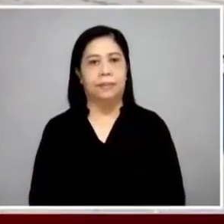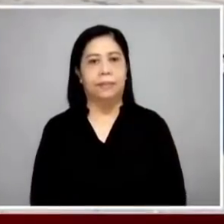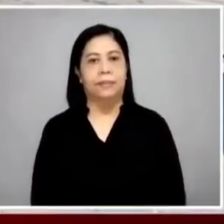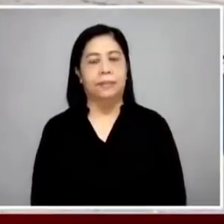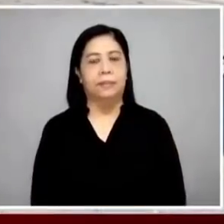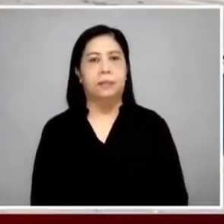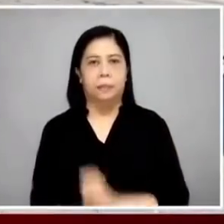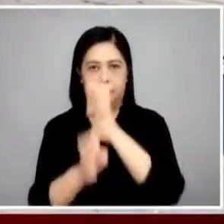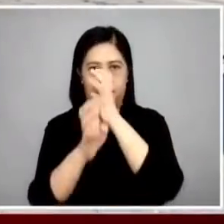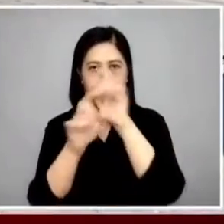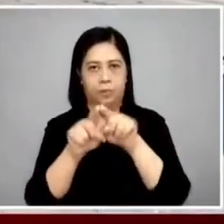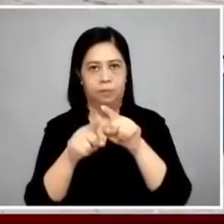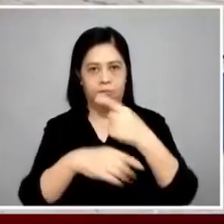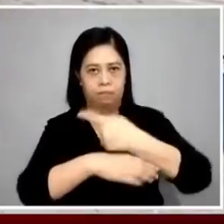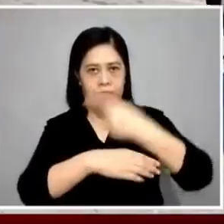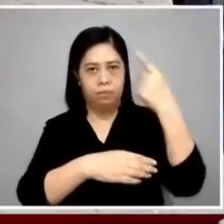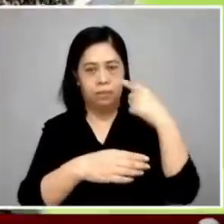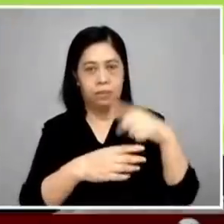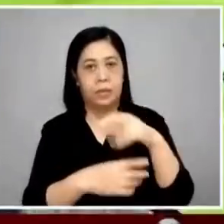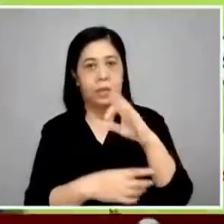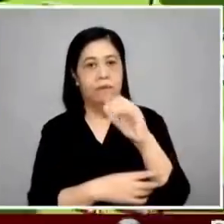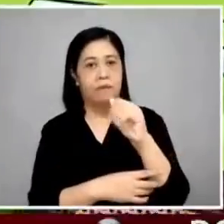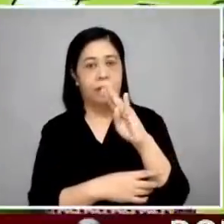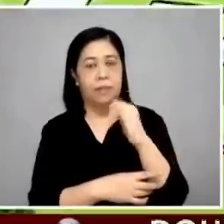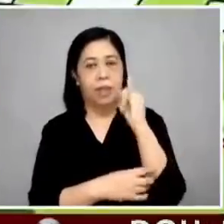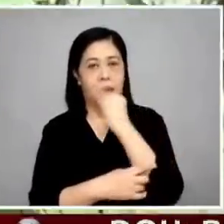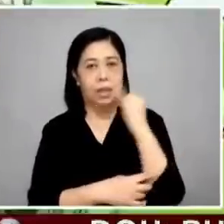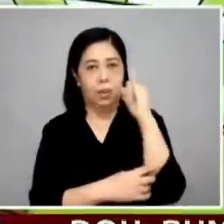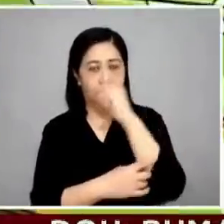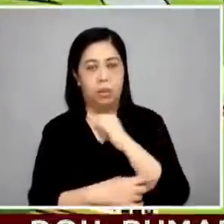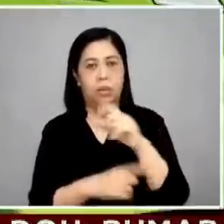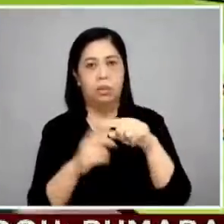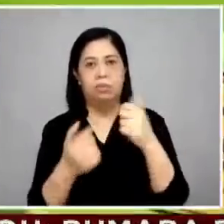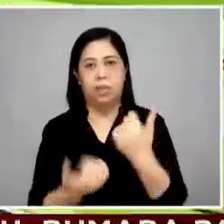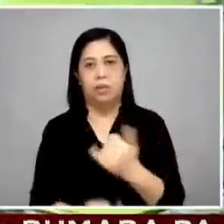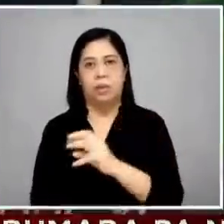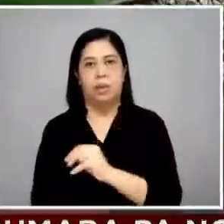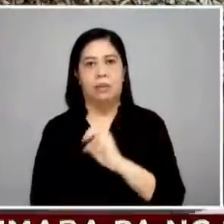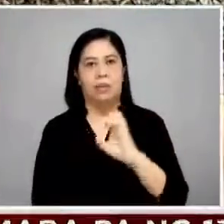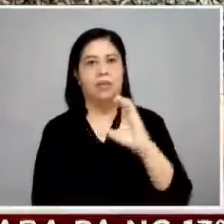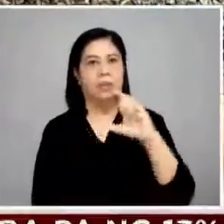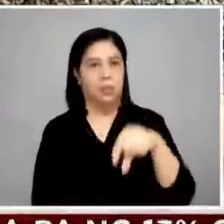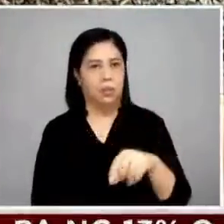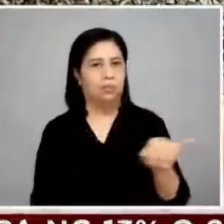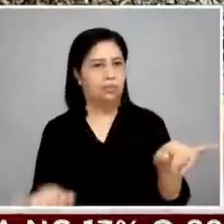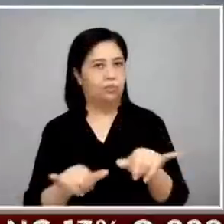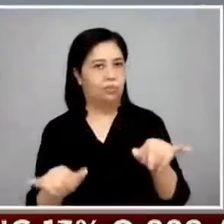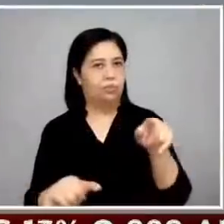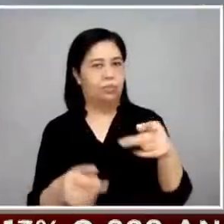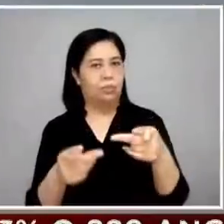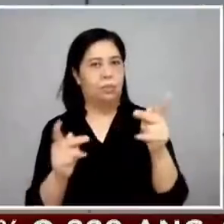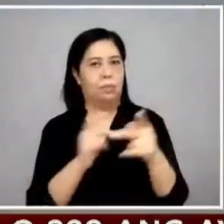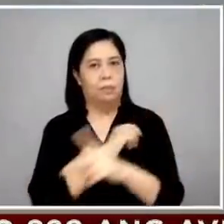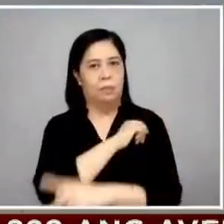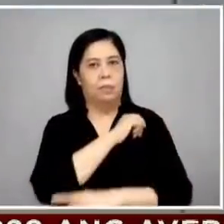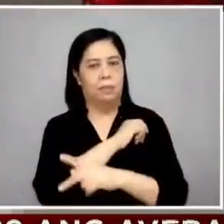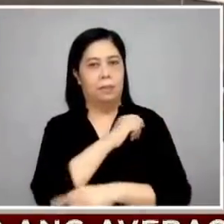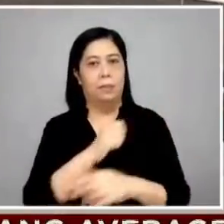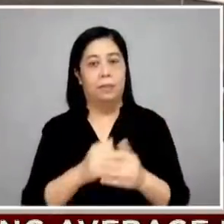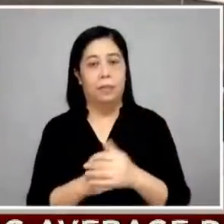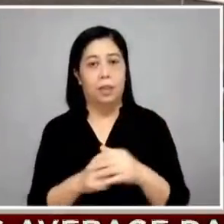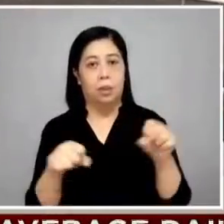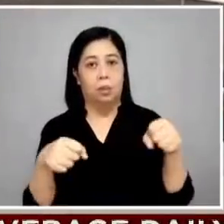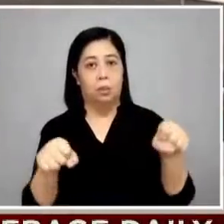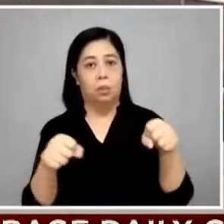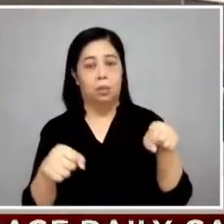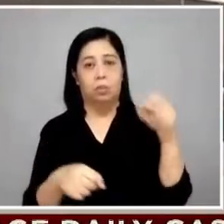Mahigpit din ang checkpoint sa Pavia, Iloilo, lalo't nasa Modified Enhanced Community Quarantine ang probinsya. Ang motoristang si